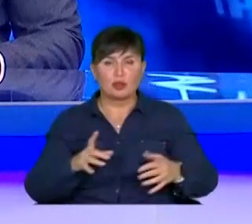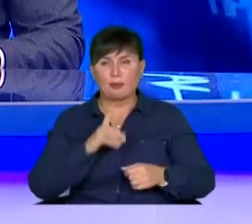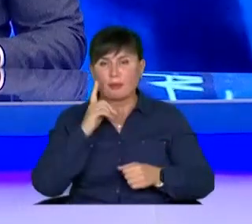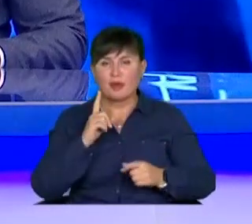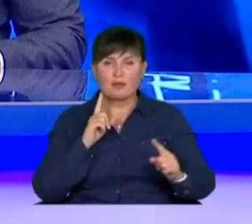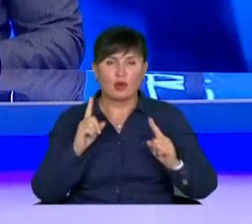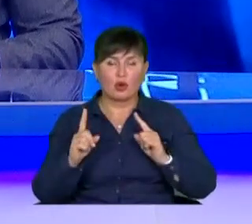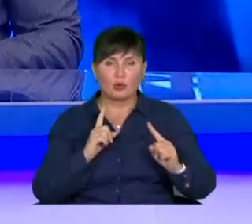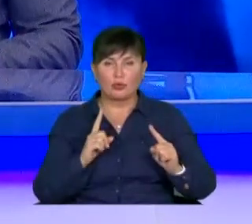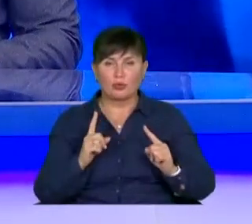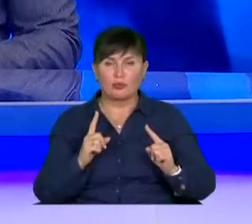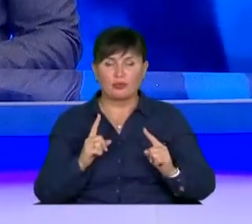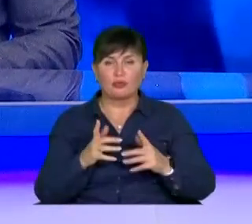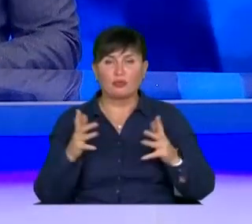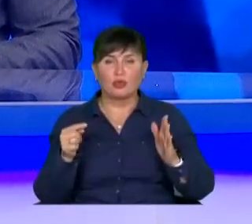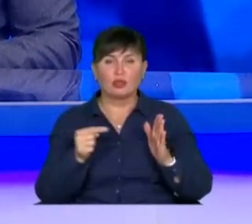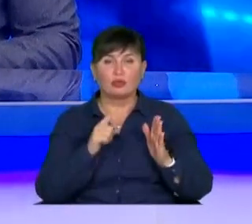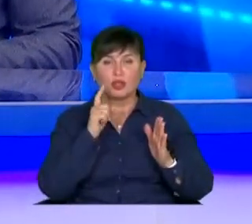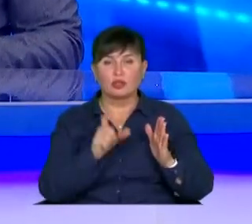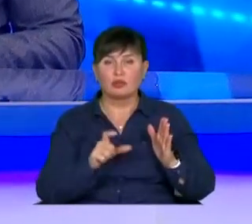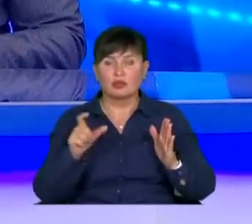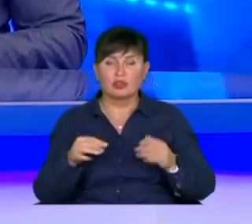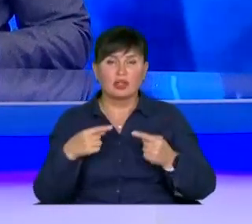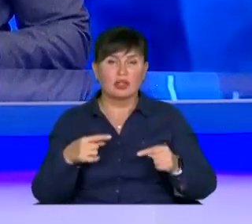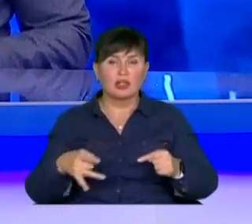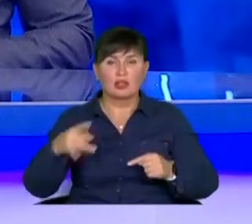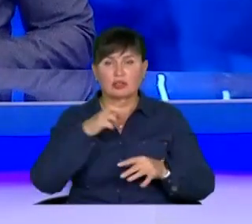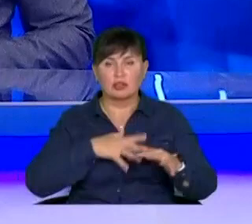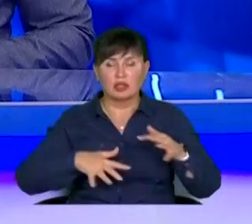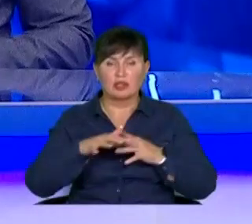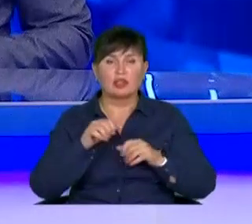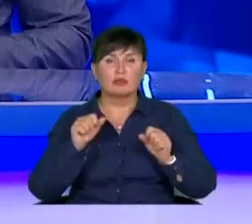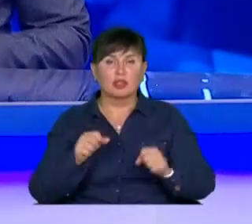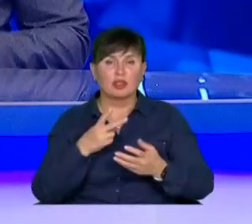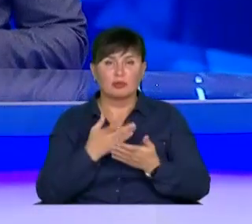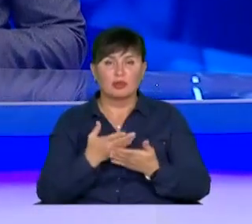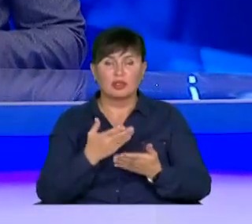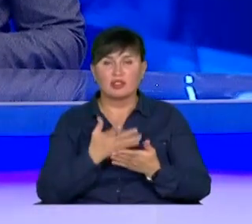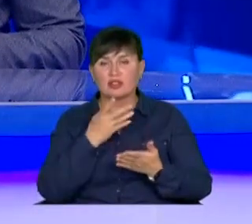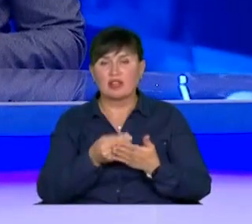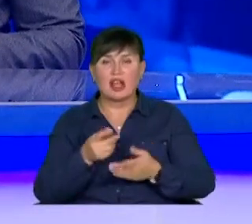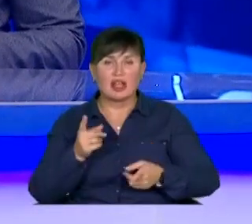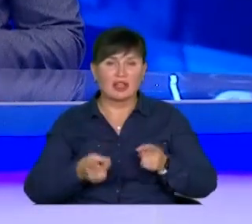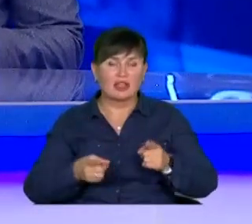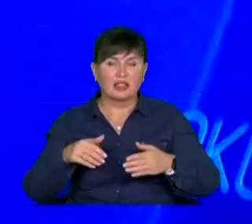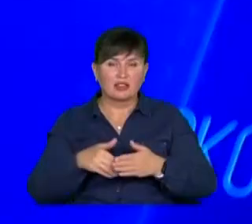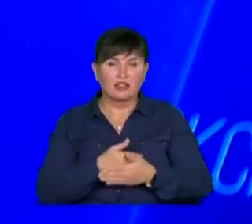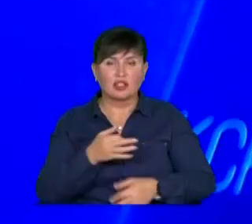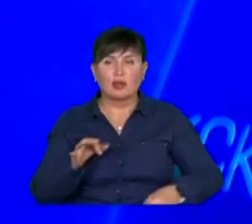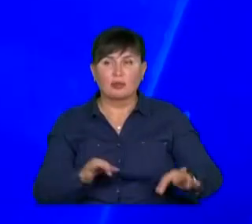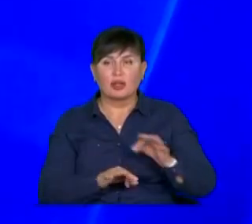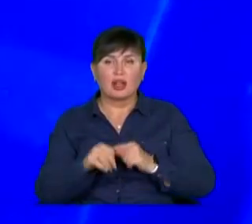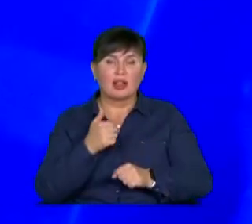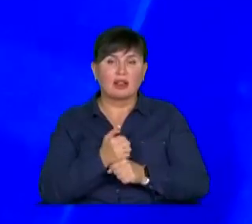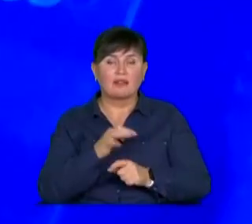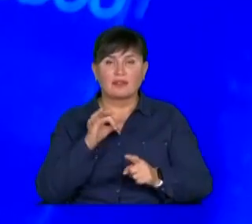молодежный форум. Более 1000 молодых людей из разных регионов страны смогли продемонстрировать свои оригинальные инновационные проекты. Главная